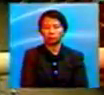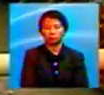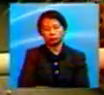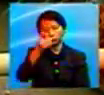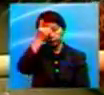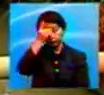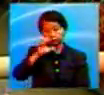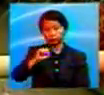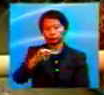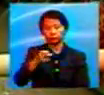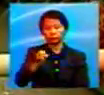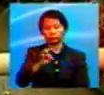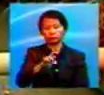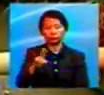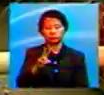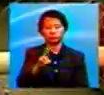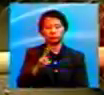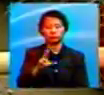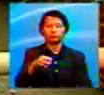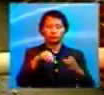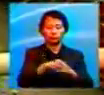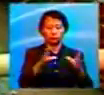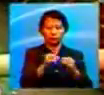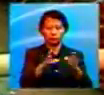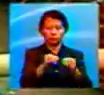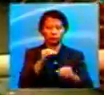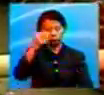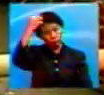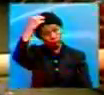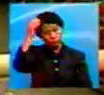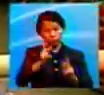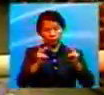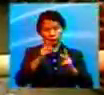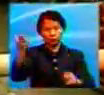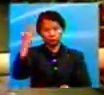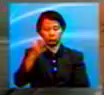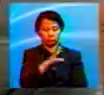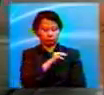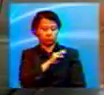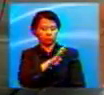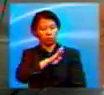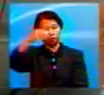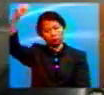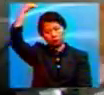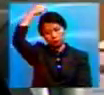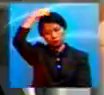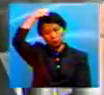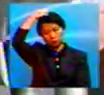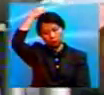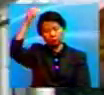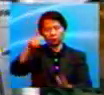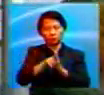Dato' Abdul Syukur berkata pada persidangan Dewan Undangan Negeri DUN Selangor Khamis lalu, Menteri Besar Selangor Tan Sri Khalid